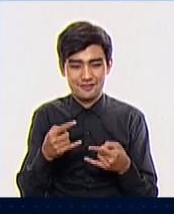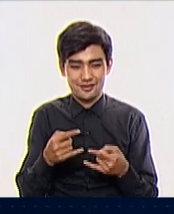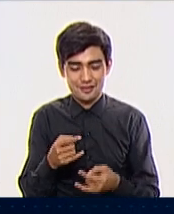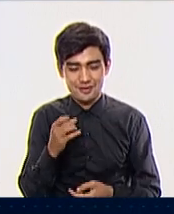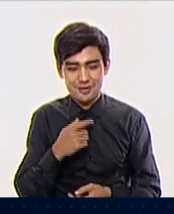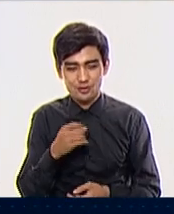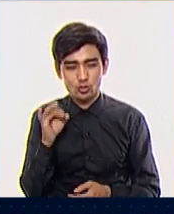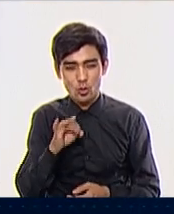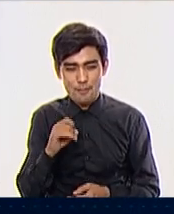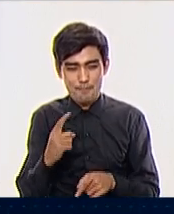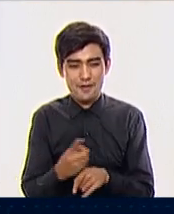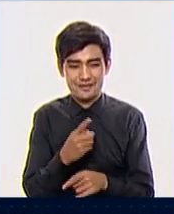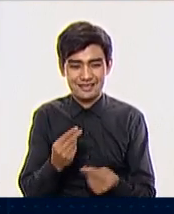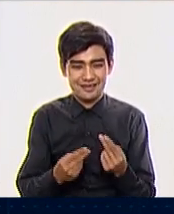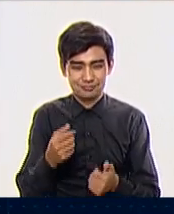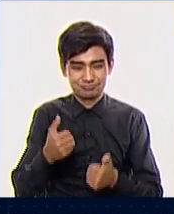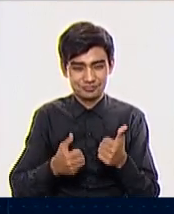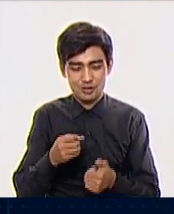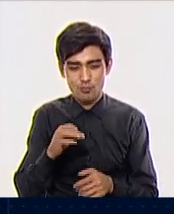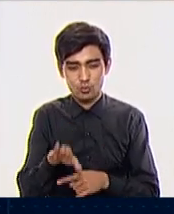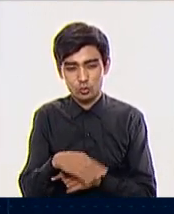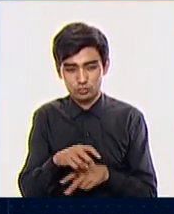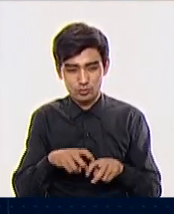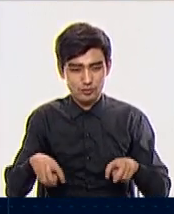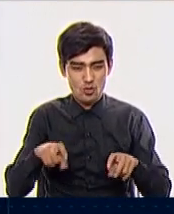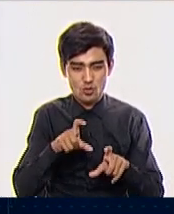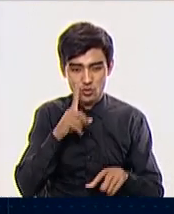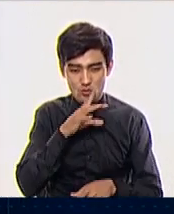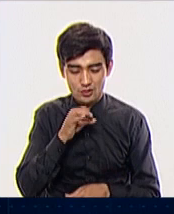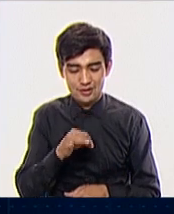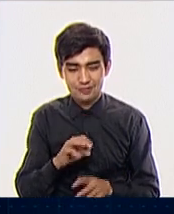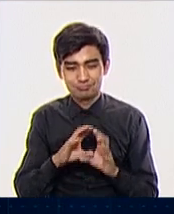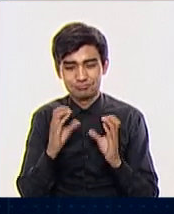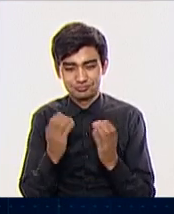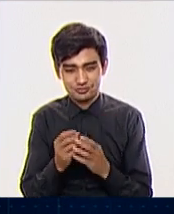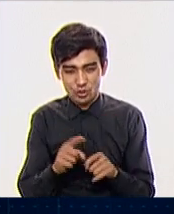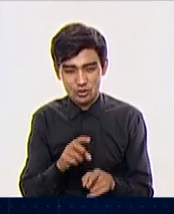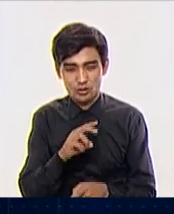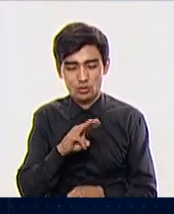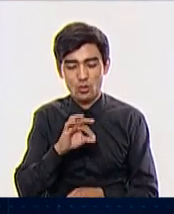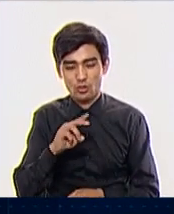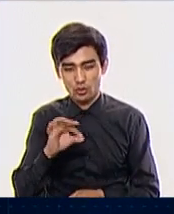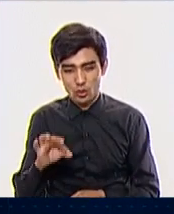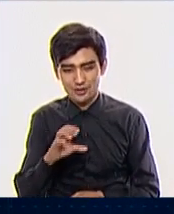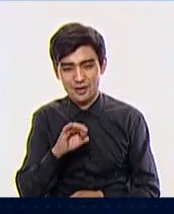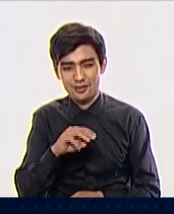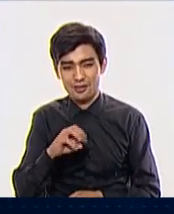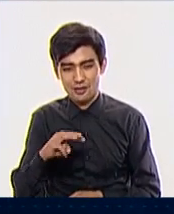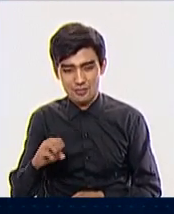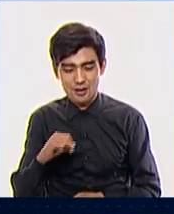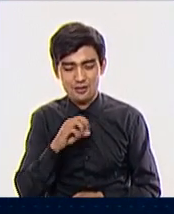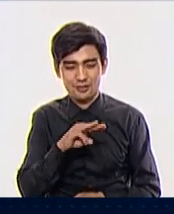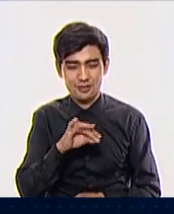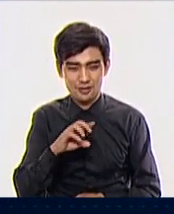в истории Олимпийские игры пройдут при пустых трибунах. Это коснется стадионов в Токио, Канагаве, Сайтаме и Тибе. В